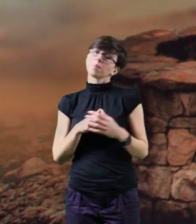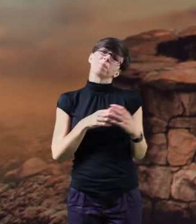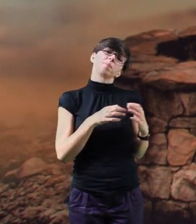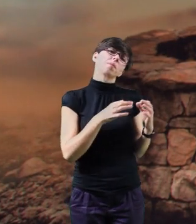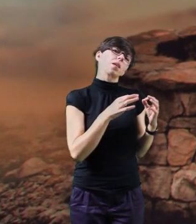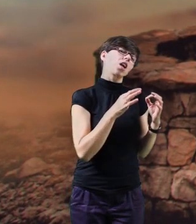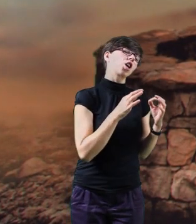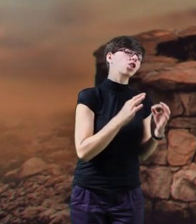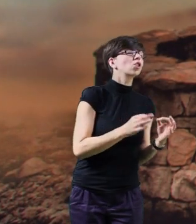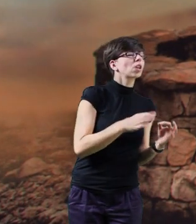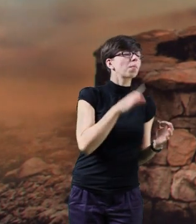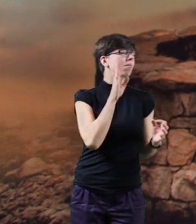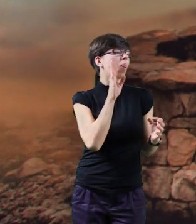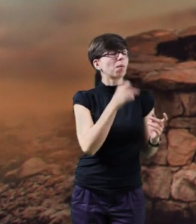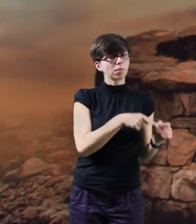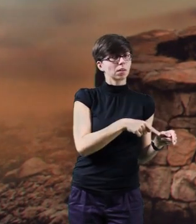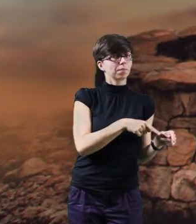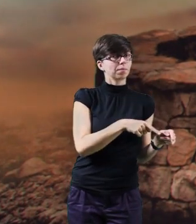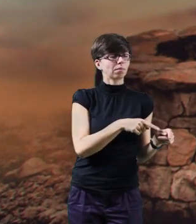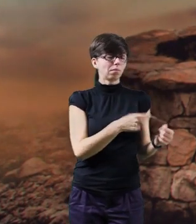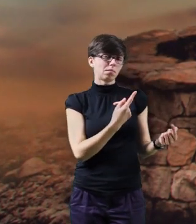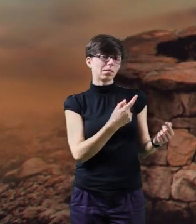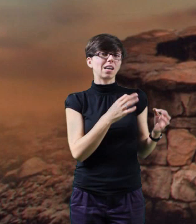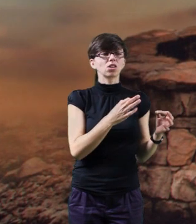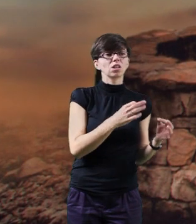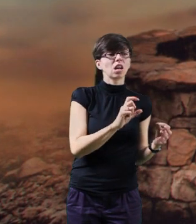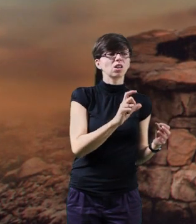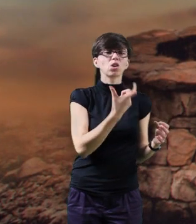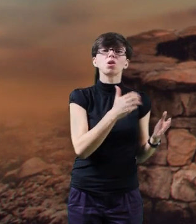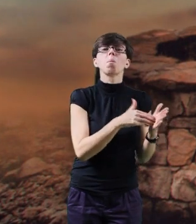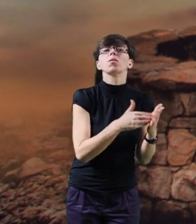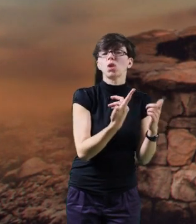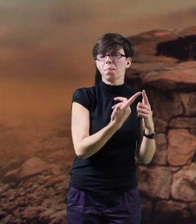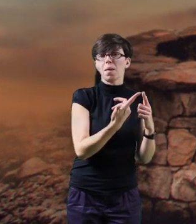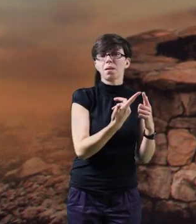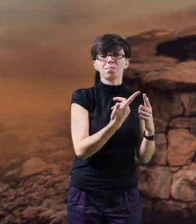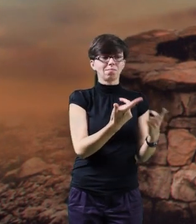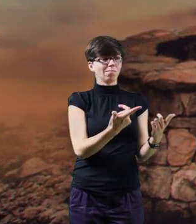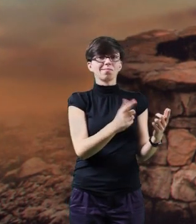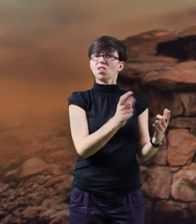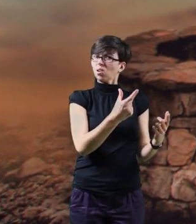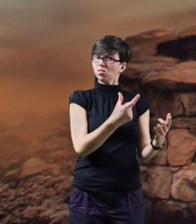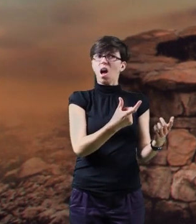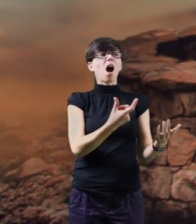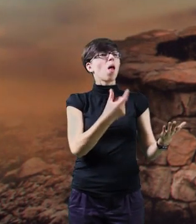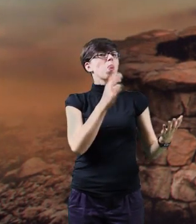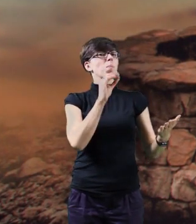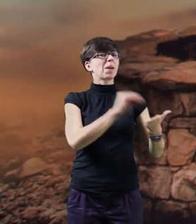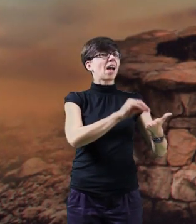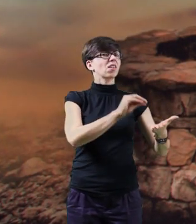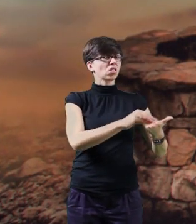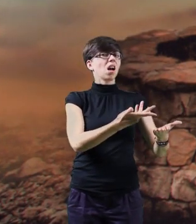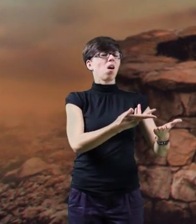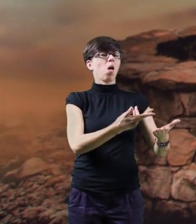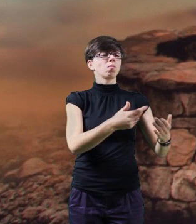trochę jak i dziś bo dziś bardziej czasem patrzymy na użyteczność niż na to co ma wartość